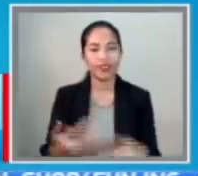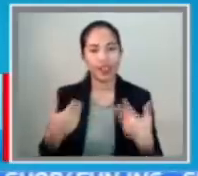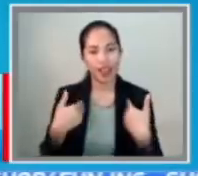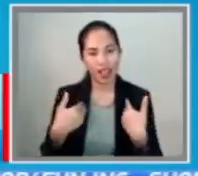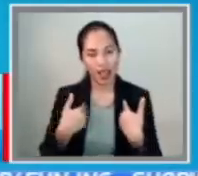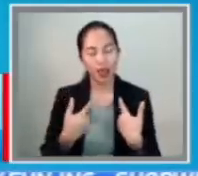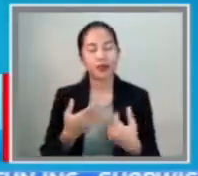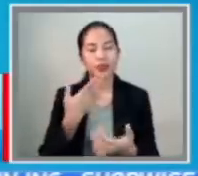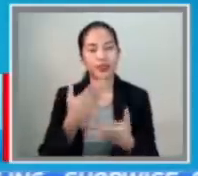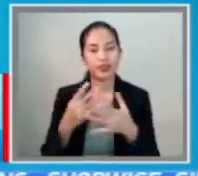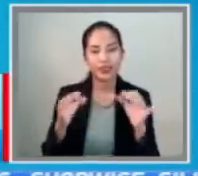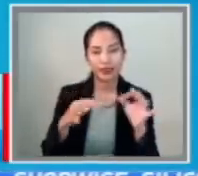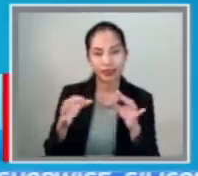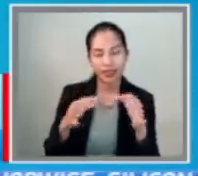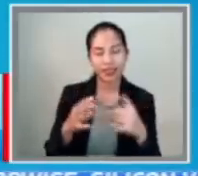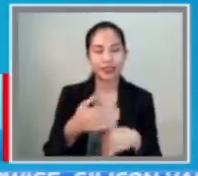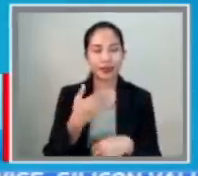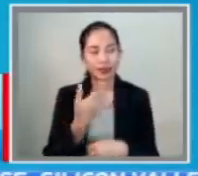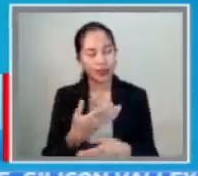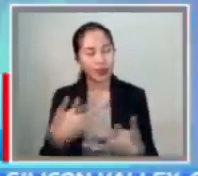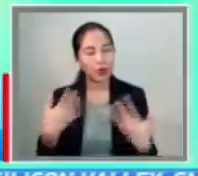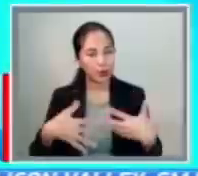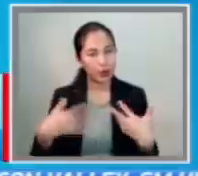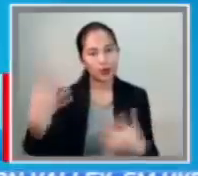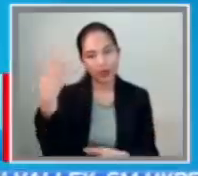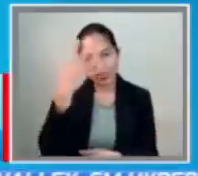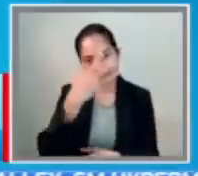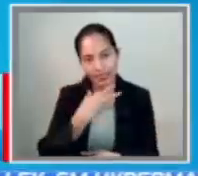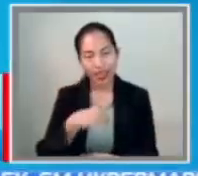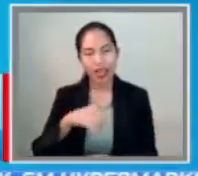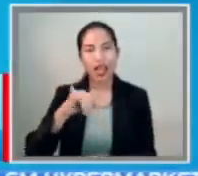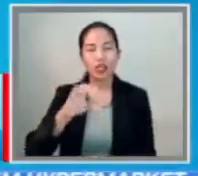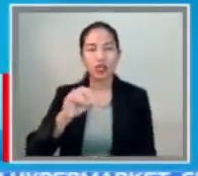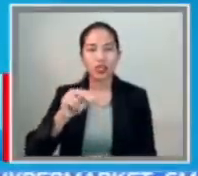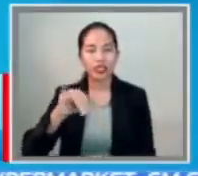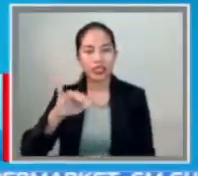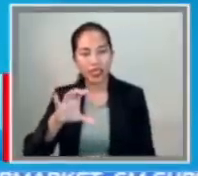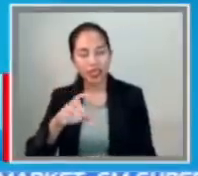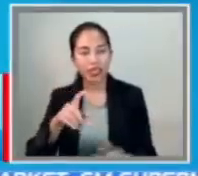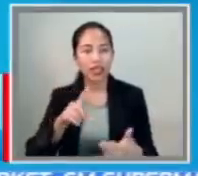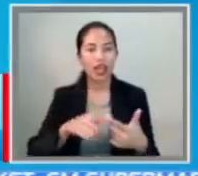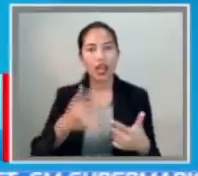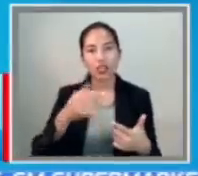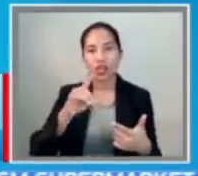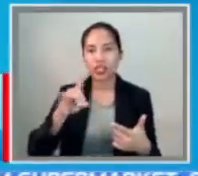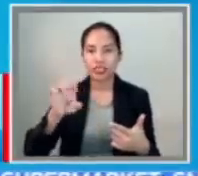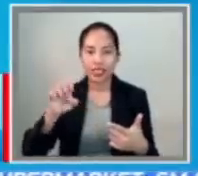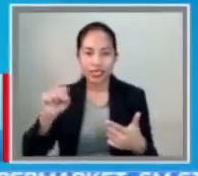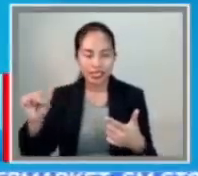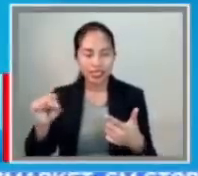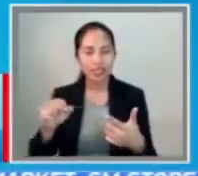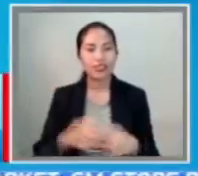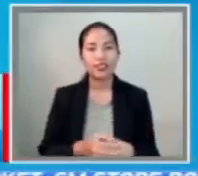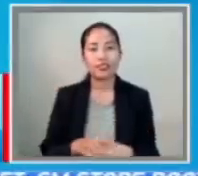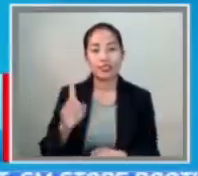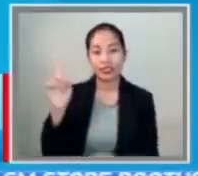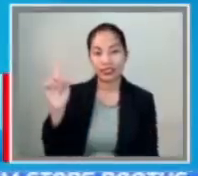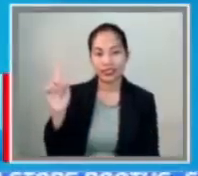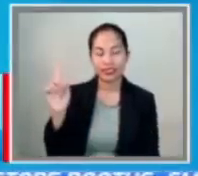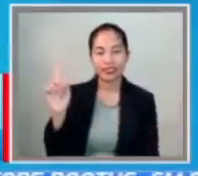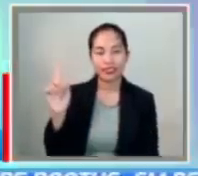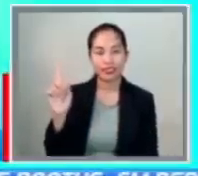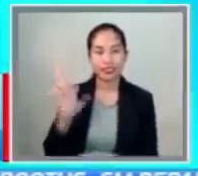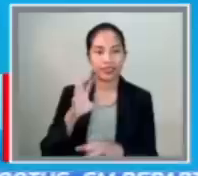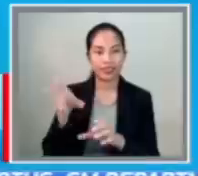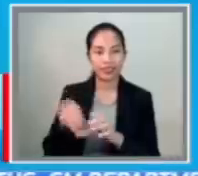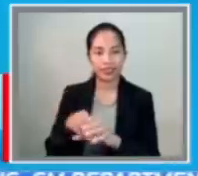ng Goddess, Iconic at The Standard. May cover din si Grammy Award winning artist si Kim Petras in her brown